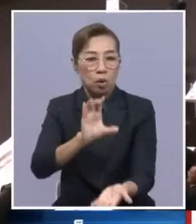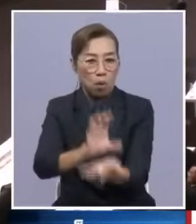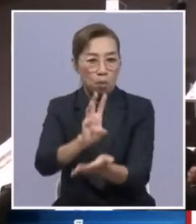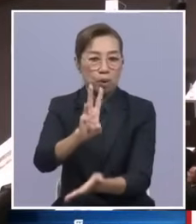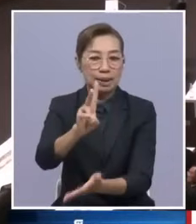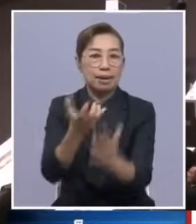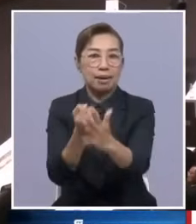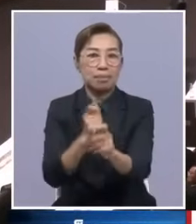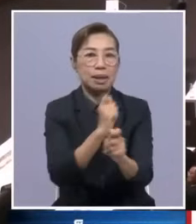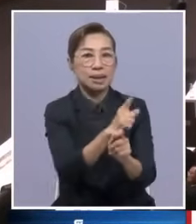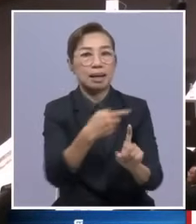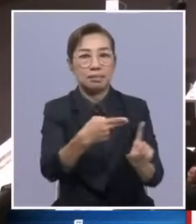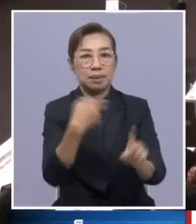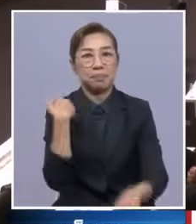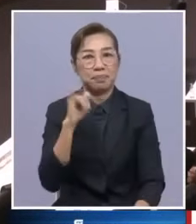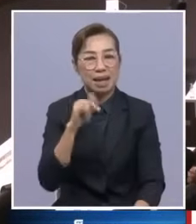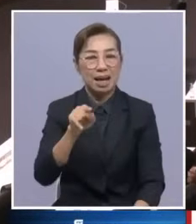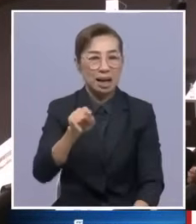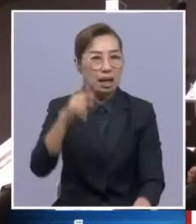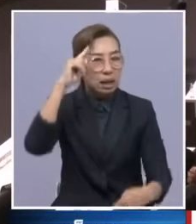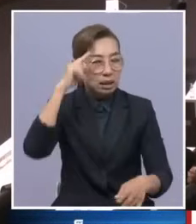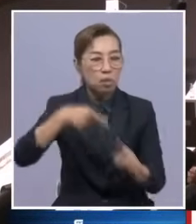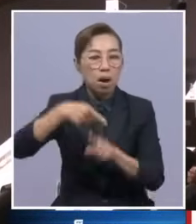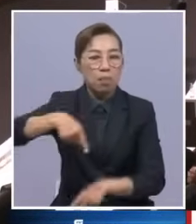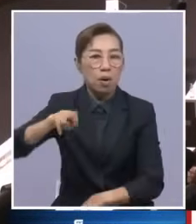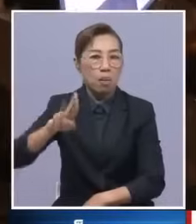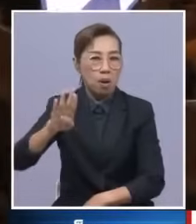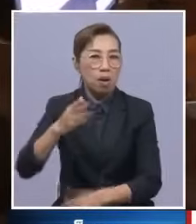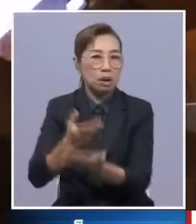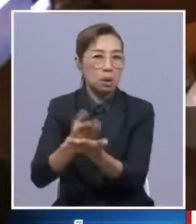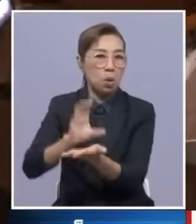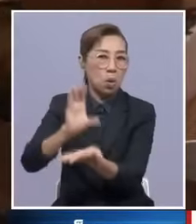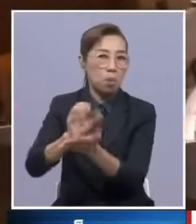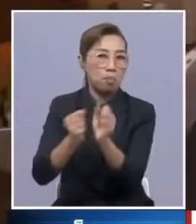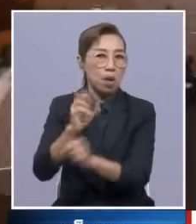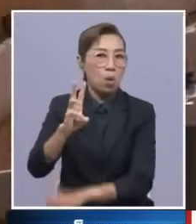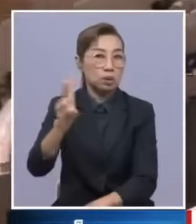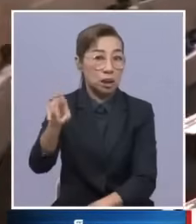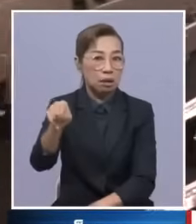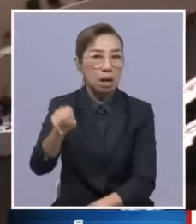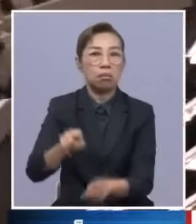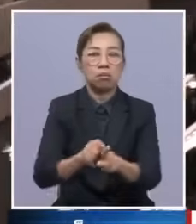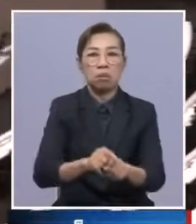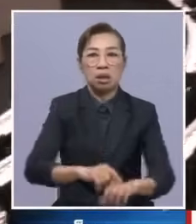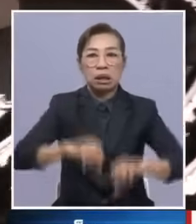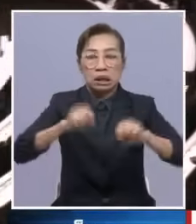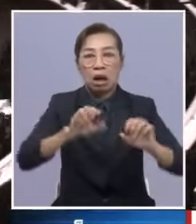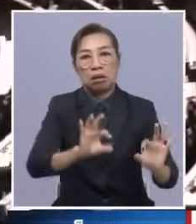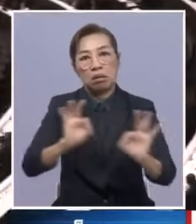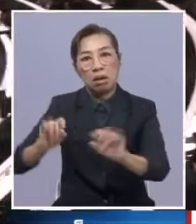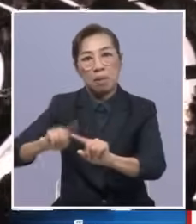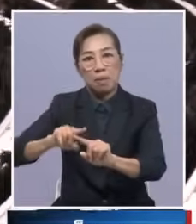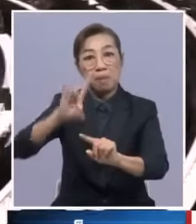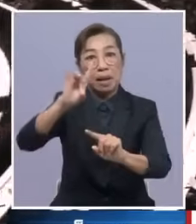บประมาณเนี่ยฮะเป็นพรบที่น่าจะโดนยำใหญ่โดยฝ่ายค้านแน่ๆเพราะว่า167ล่าช้ามา8เดือนใช่ไหมฮะ ใช่ค่ะ พิจารณา67ไม่น